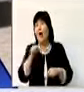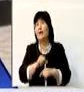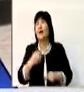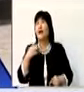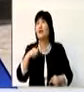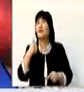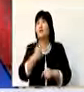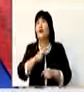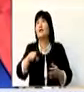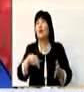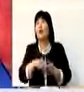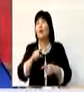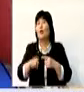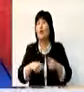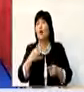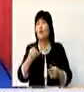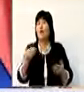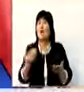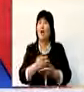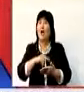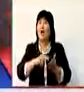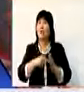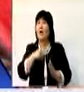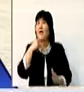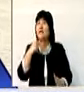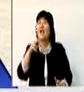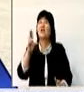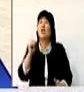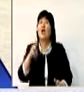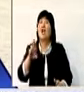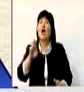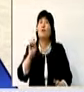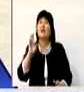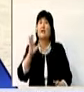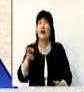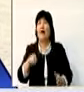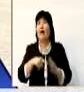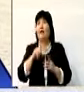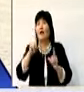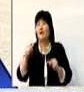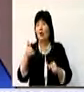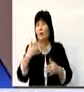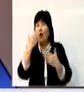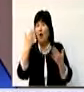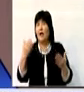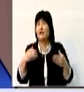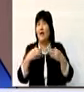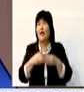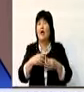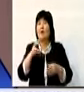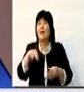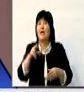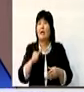Сырдың басты шаһары. Мұнан соң олар жаңа жоспар түзіп, Ресейдің Челябинск қаласына бағыт алады. Жалпы халықаралық медиа экспедиция